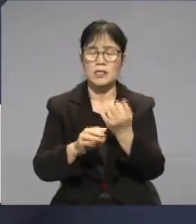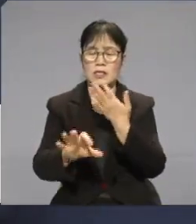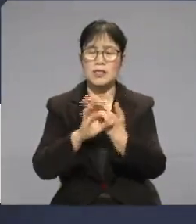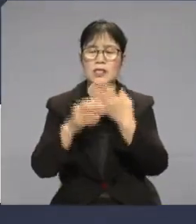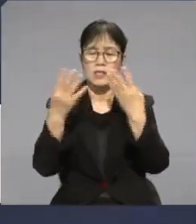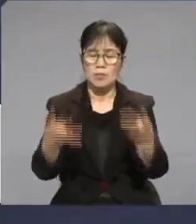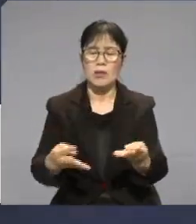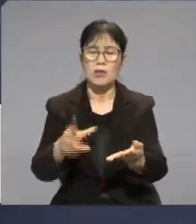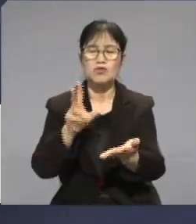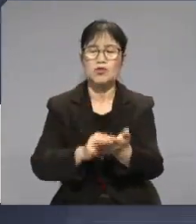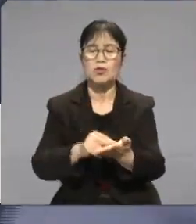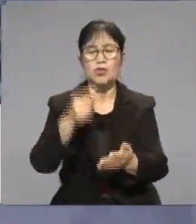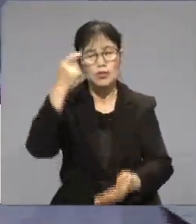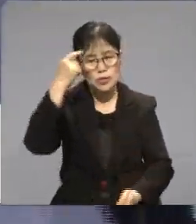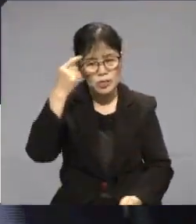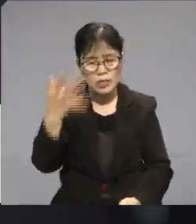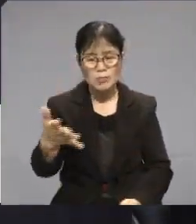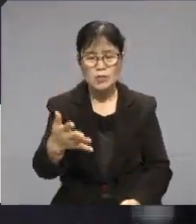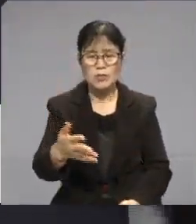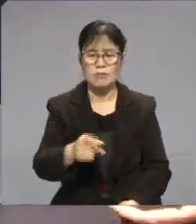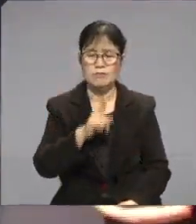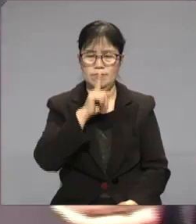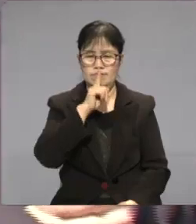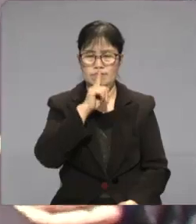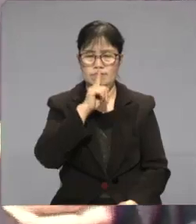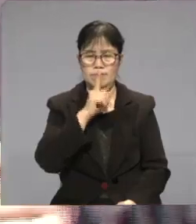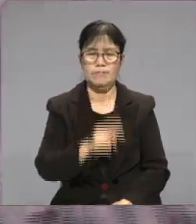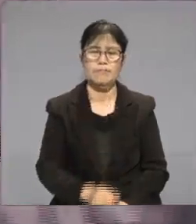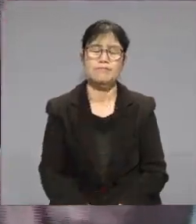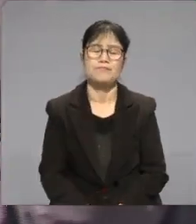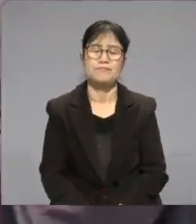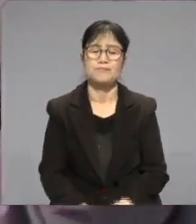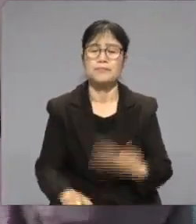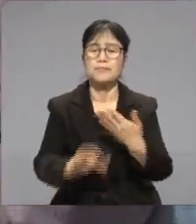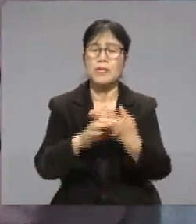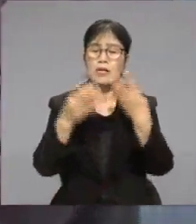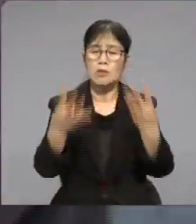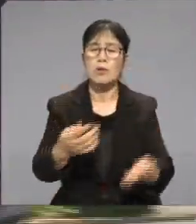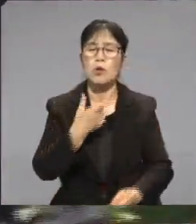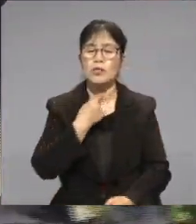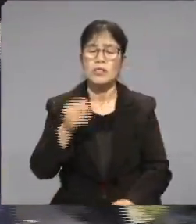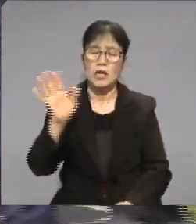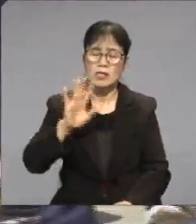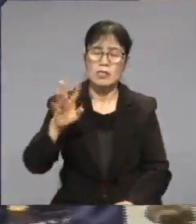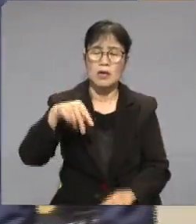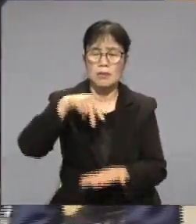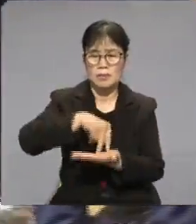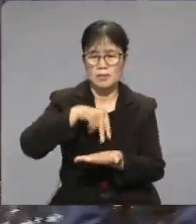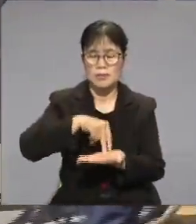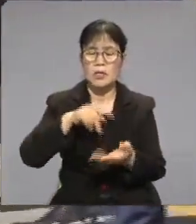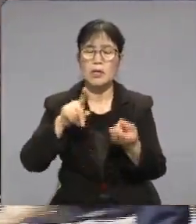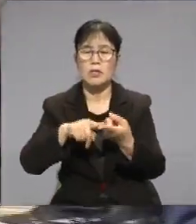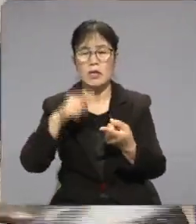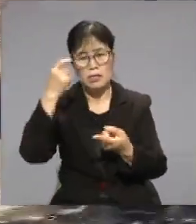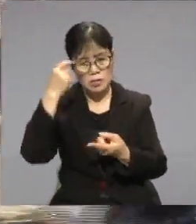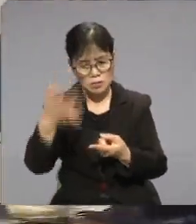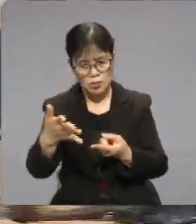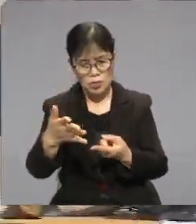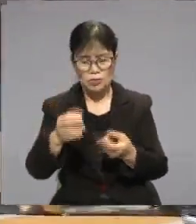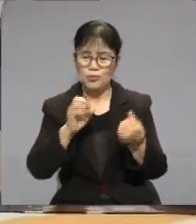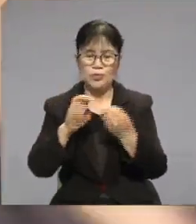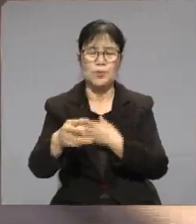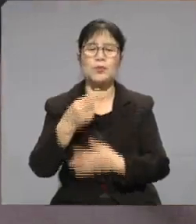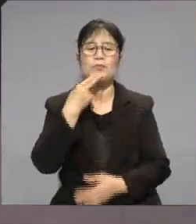등 논란에 대해 묻는 취재진의 질문에는 입을 닫았습니다. 가석방을 원하지 않는다고 밝혔던 입장에 대한 질문에도